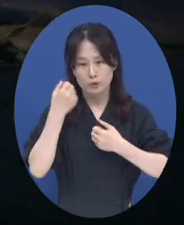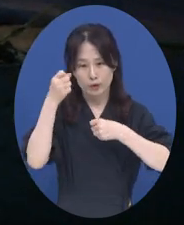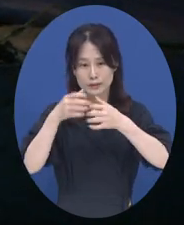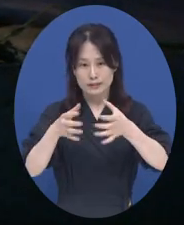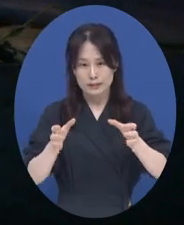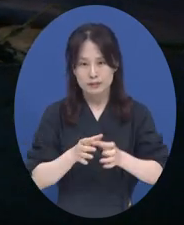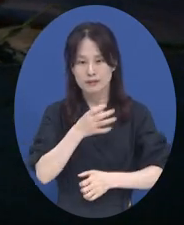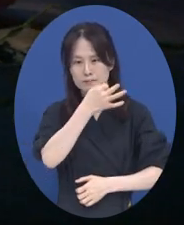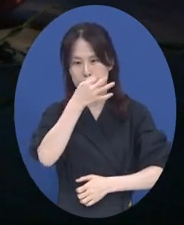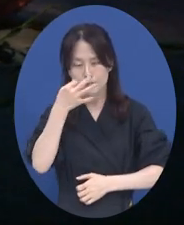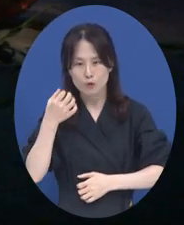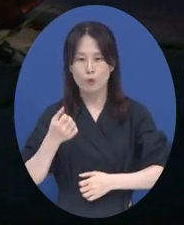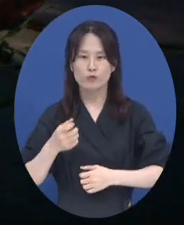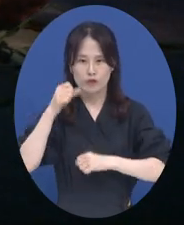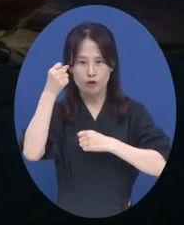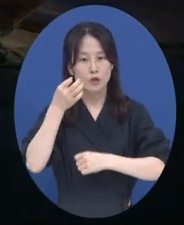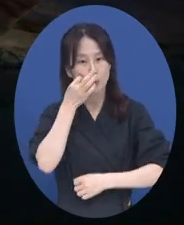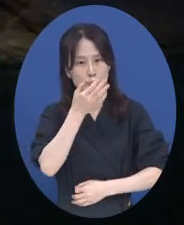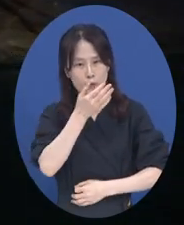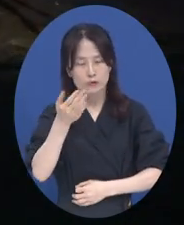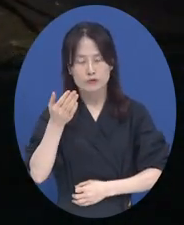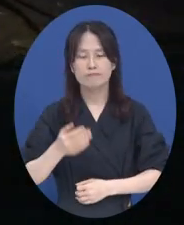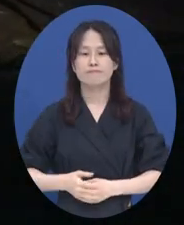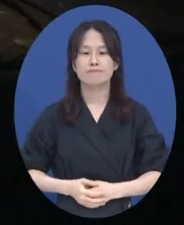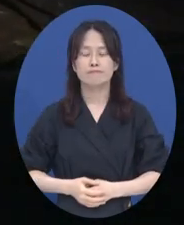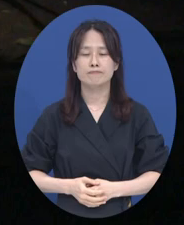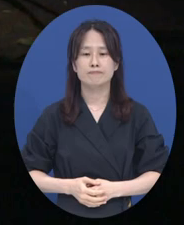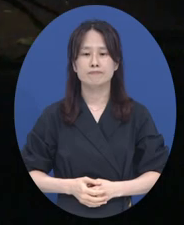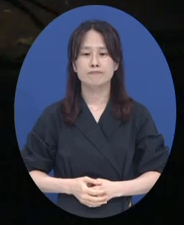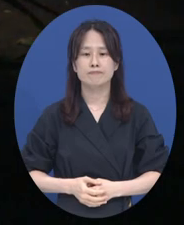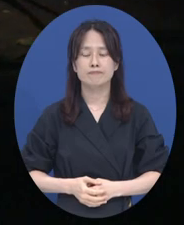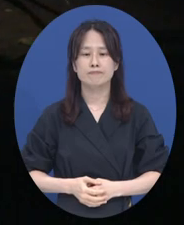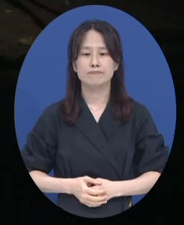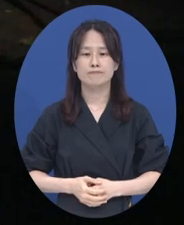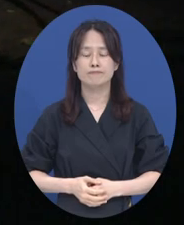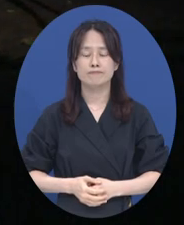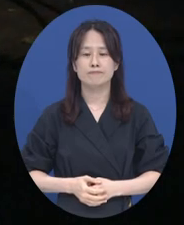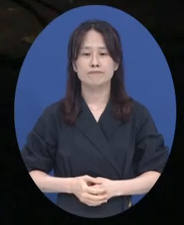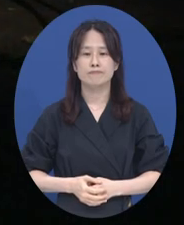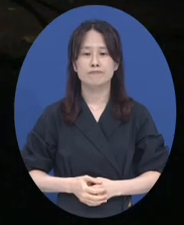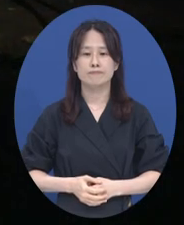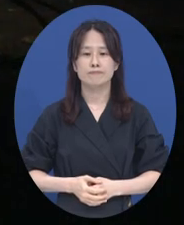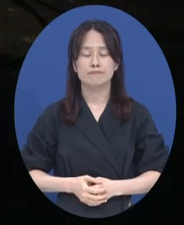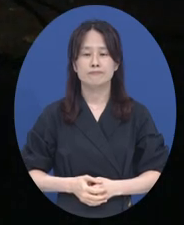극단의 흥미로운 연극으로 느껴보시죠. 경기지TV 최지연입니다.